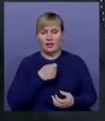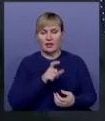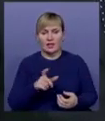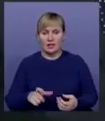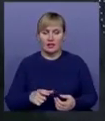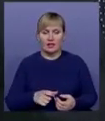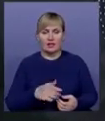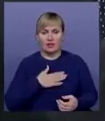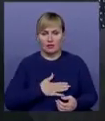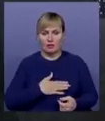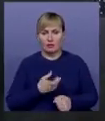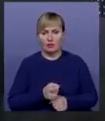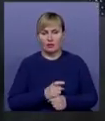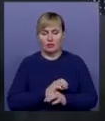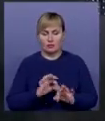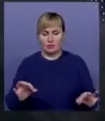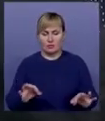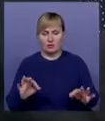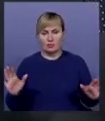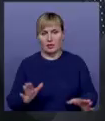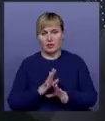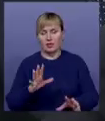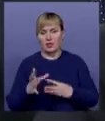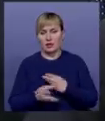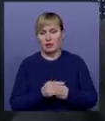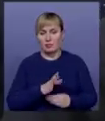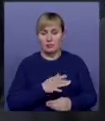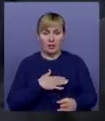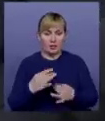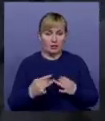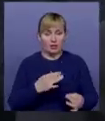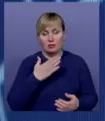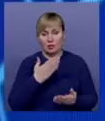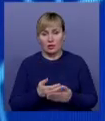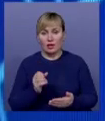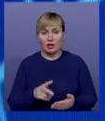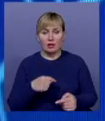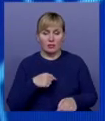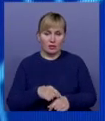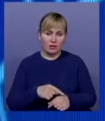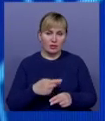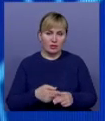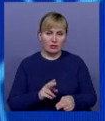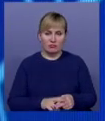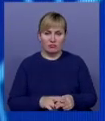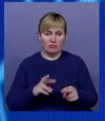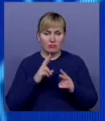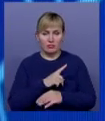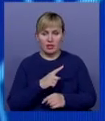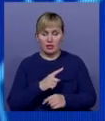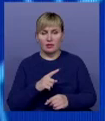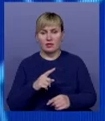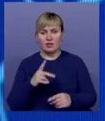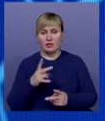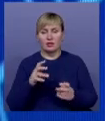очень здорово все прошло не пели вместе с нами песни мы разговаривали спрашивали как мне кажется этот нагнетения обстановке честное